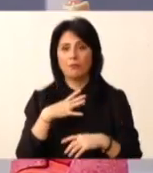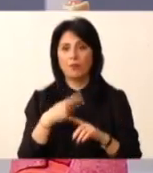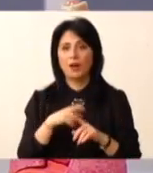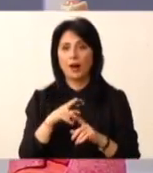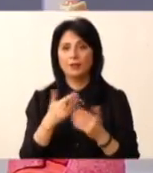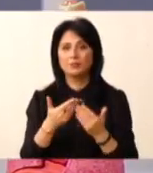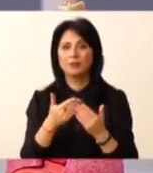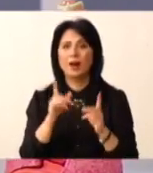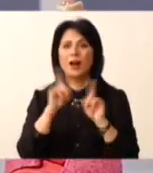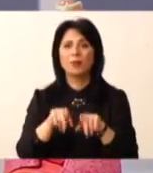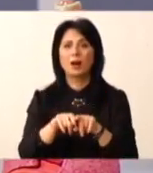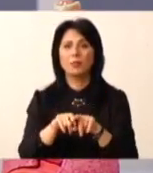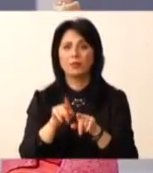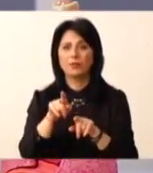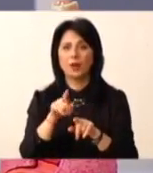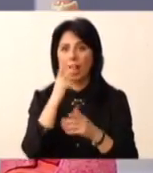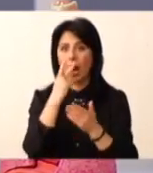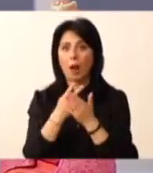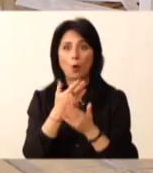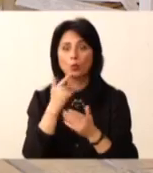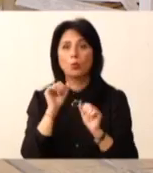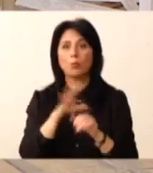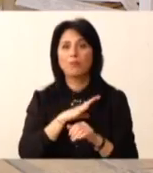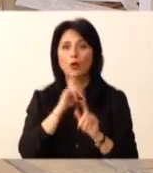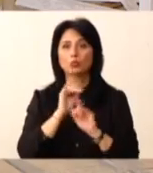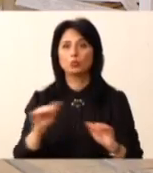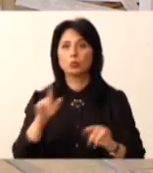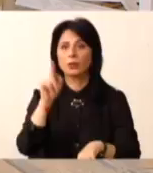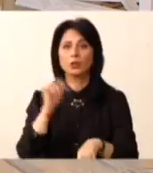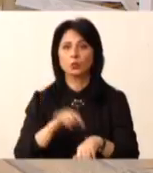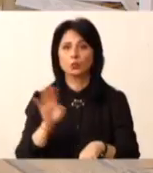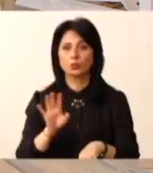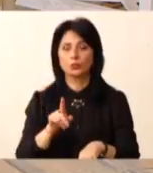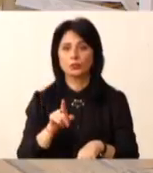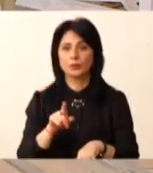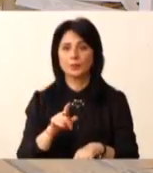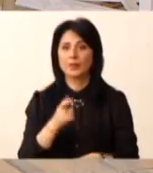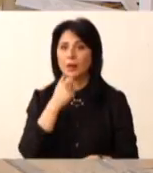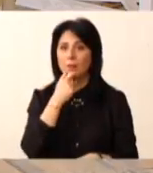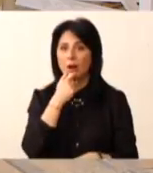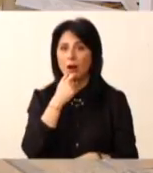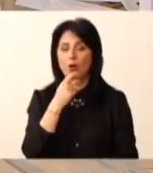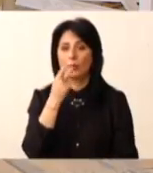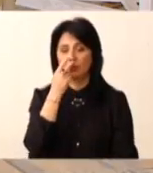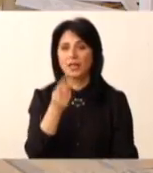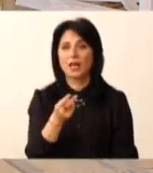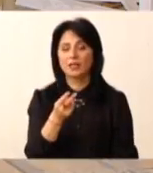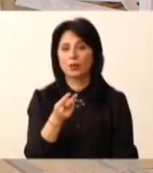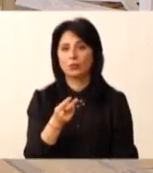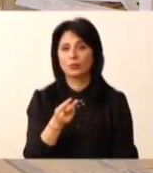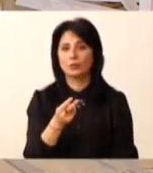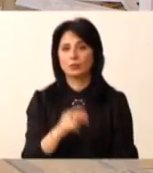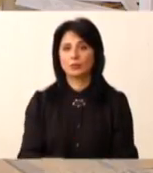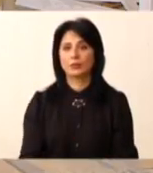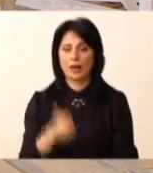აი ეს კლასიკური ნიშნები არ არის გამოხატული. აი სწორედ ეს მინდოდა, რომ გეთქვათ. ანუ მაყურებელმა დაინახოს